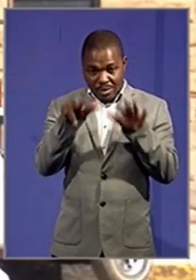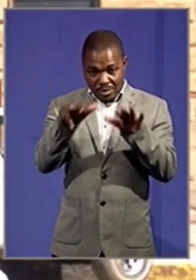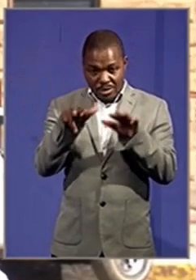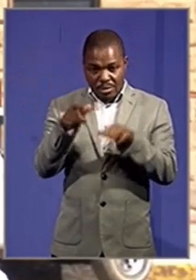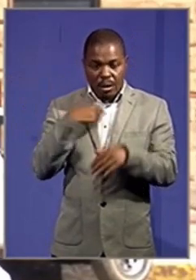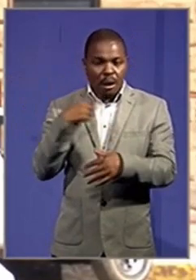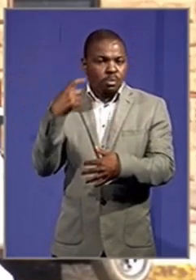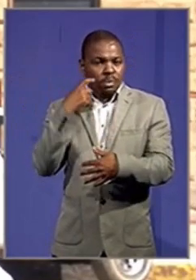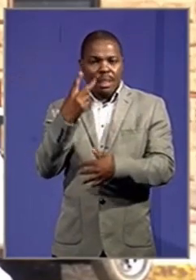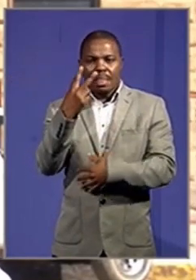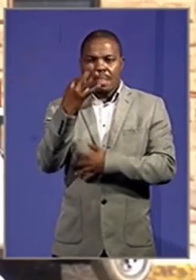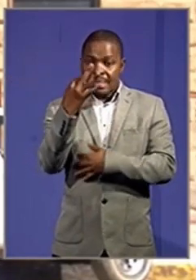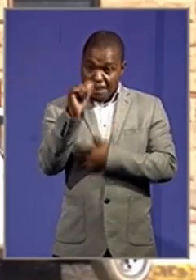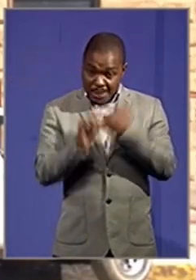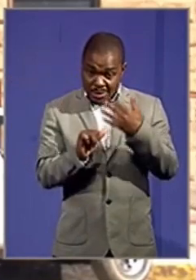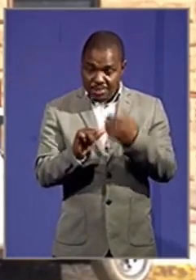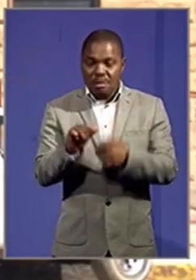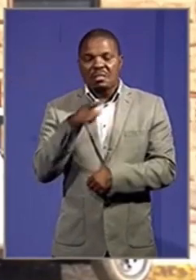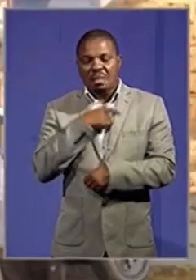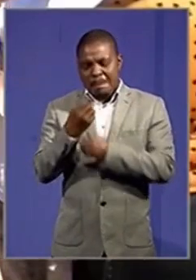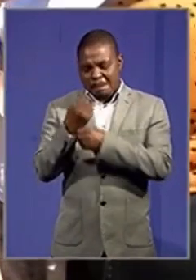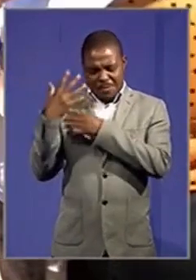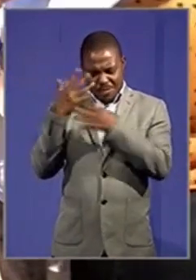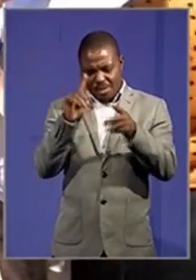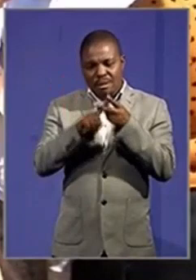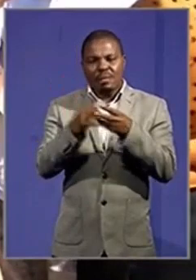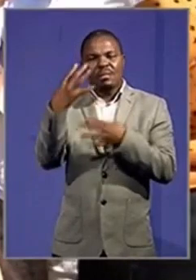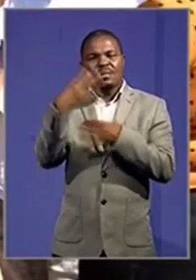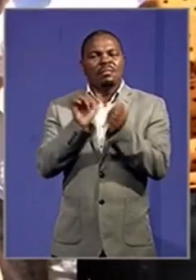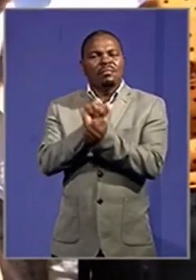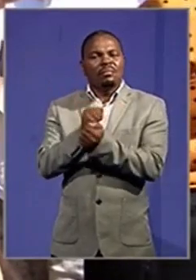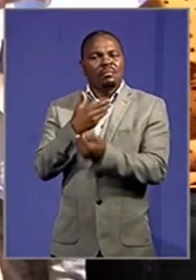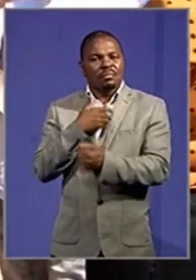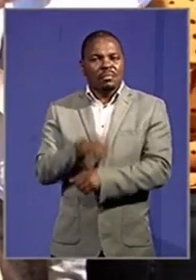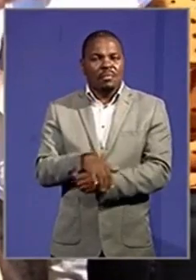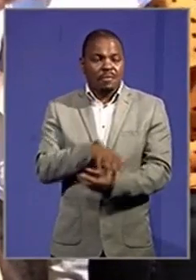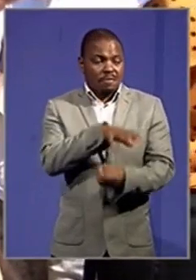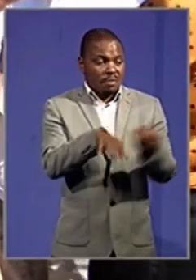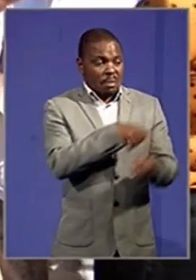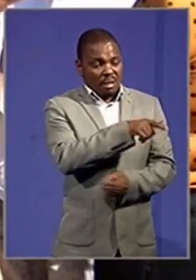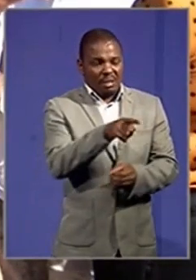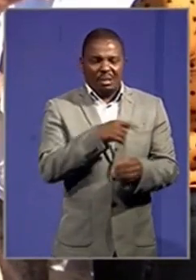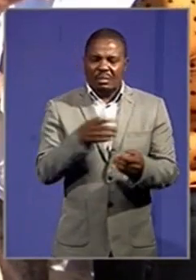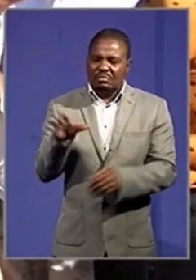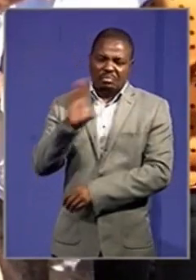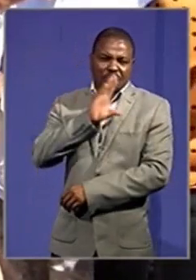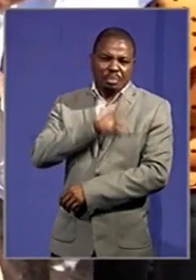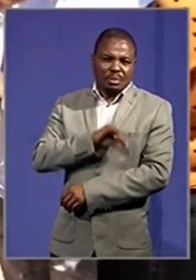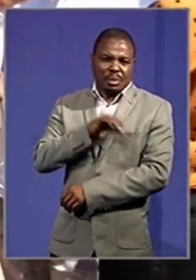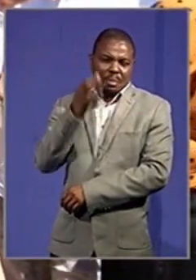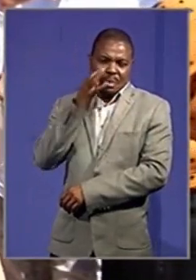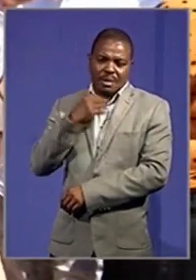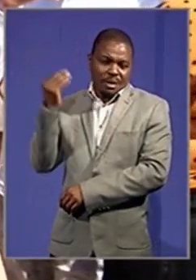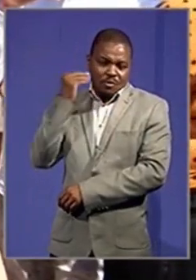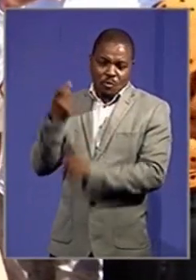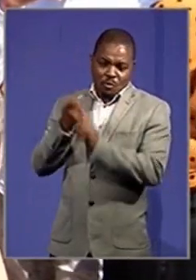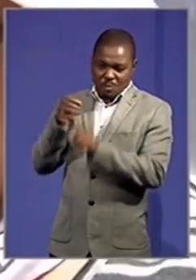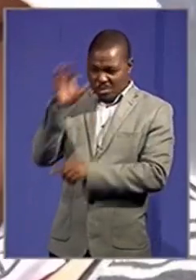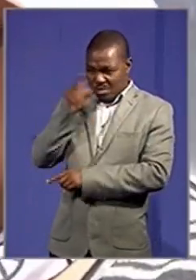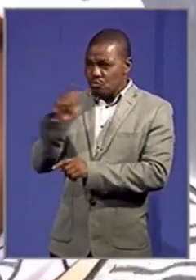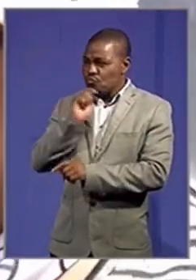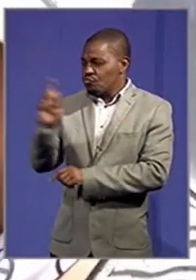3 months. Ha ba ka ngotla ba nkwala ka diseleng. Balelapa ba ntse ba thefuleile maikutlo ha ba dumellane le lesedi le etswang